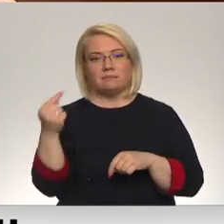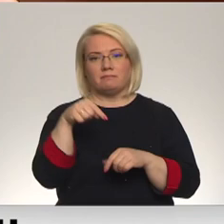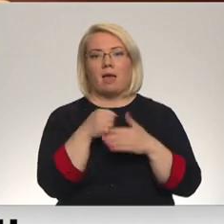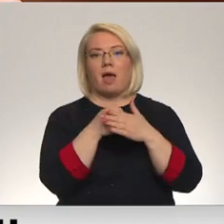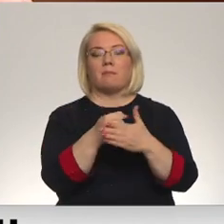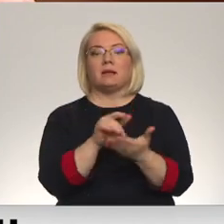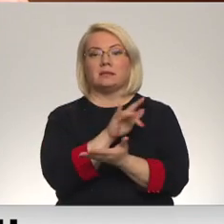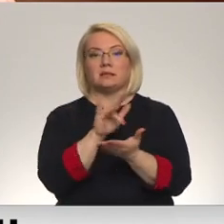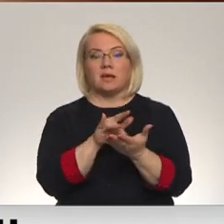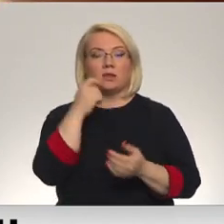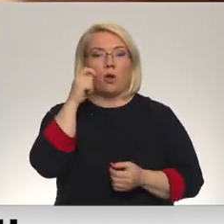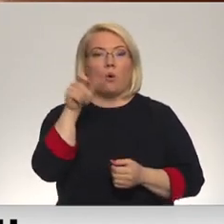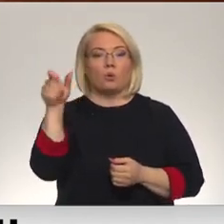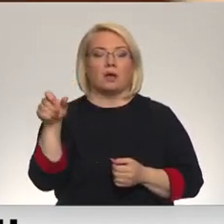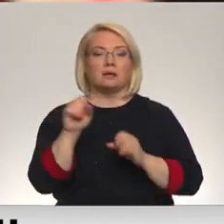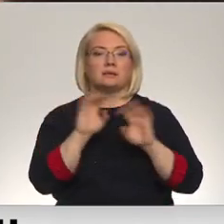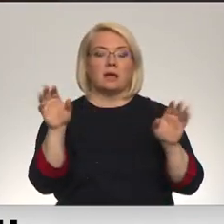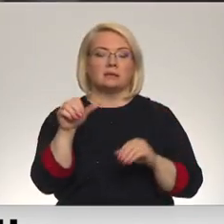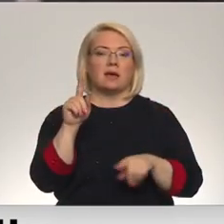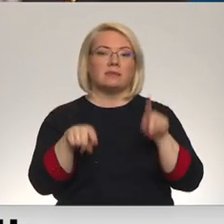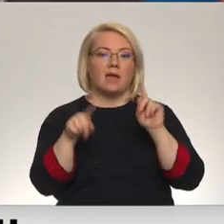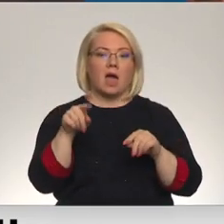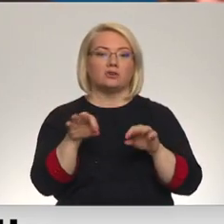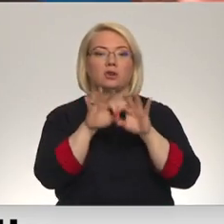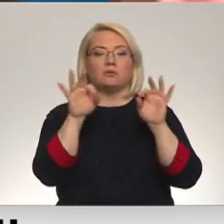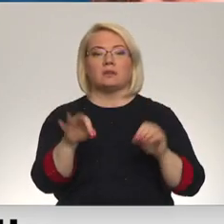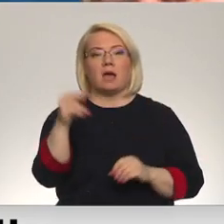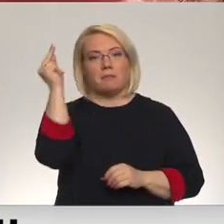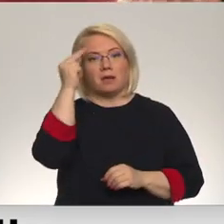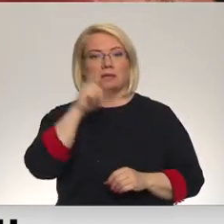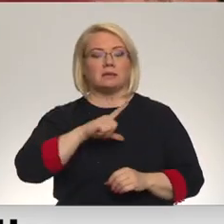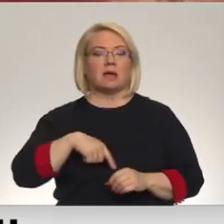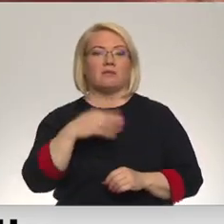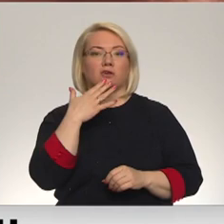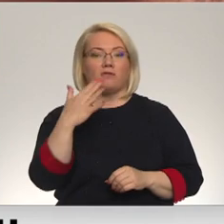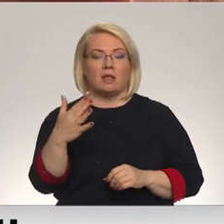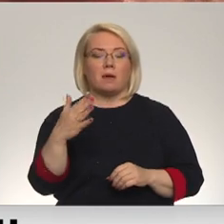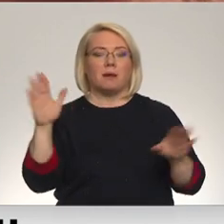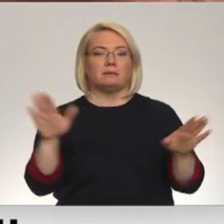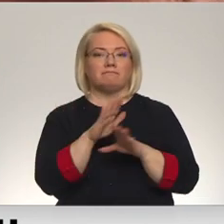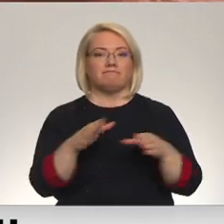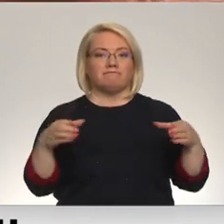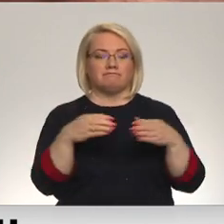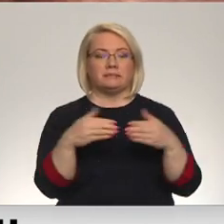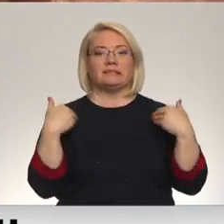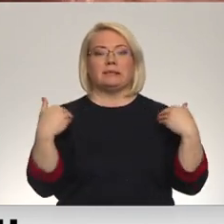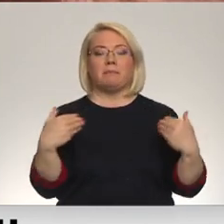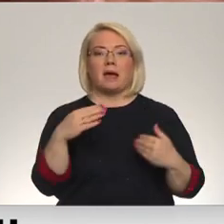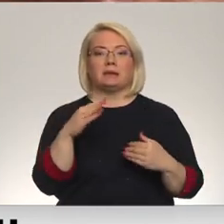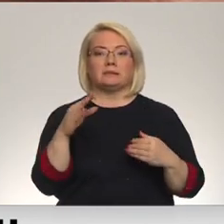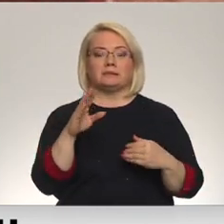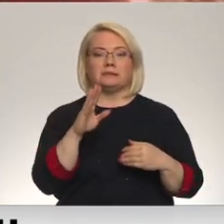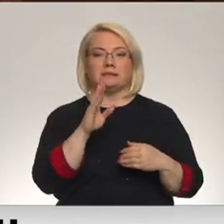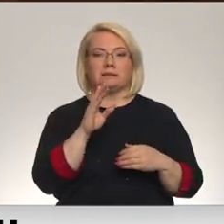centru. Ukraiņi stāsta, ka daži jau šeit paspējuši sāk mācīties latviešu valodu, bet tikmēr ansamblas stiprās sievas mācījies dziesmas